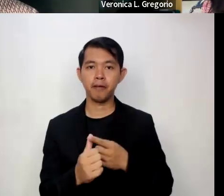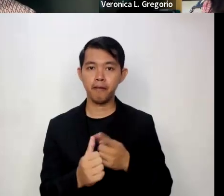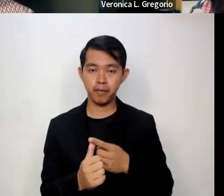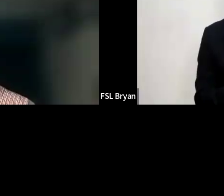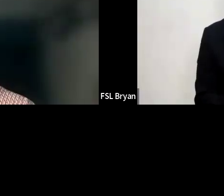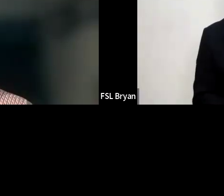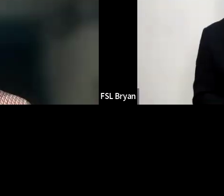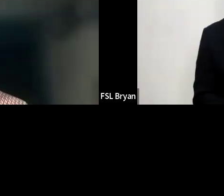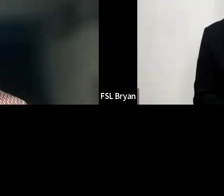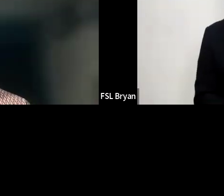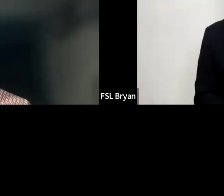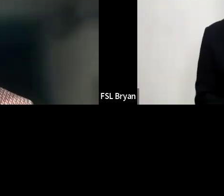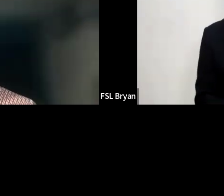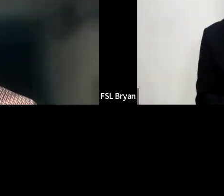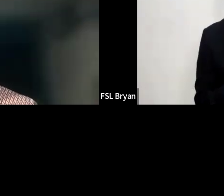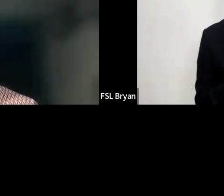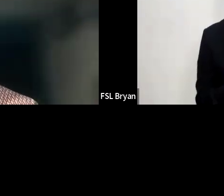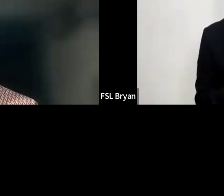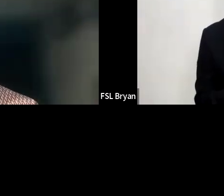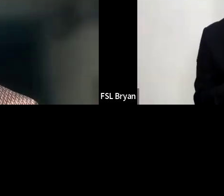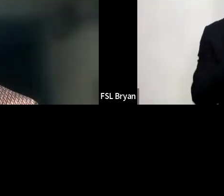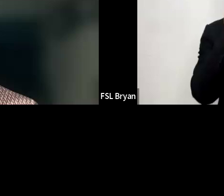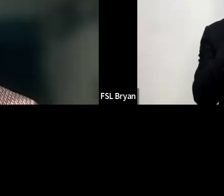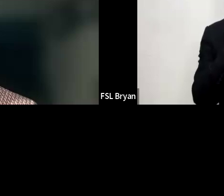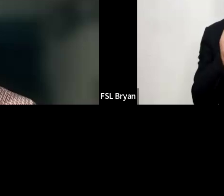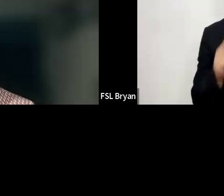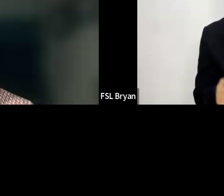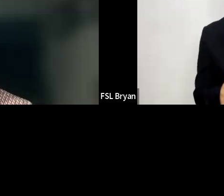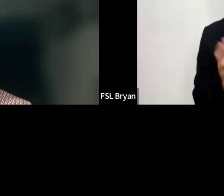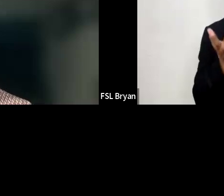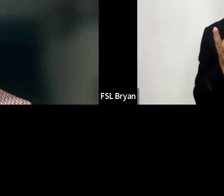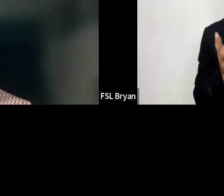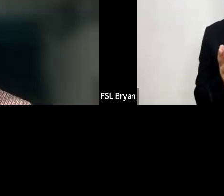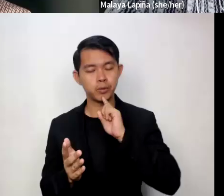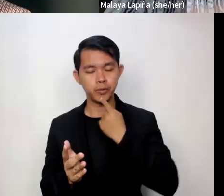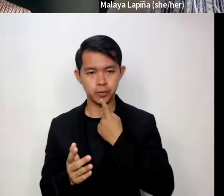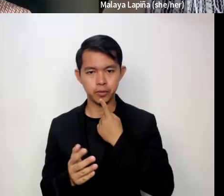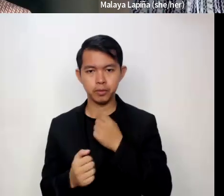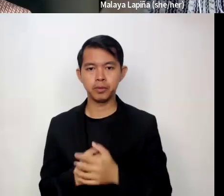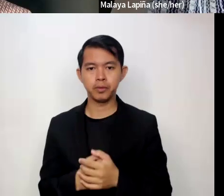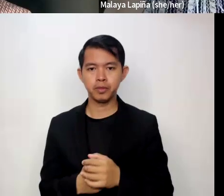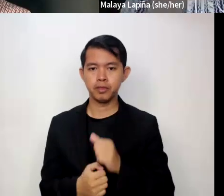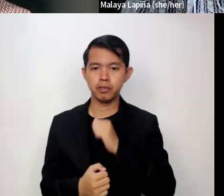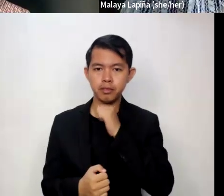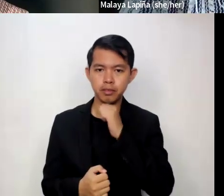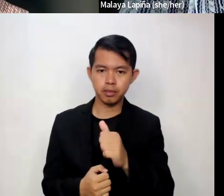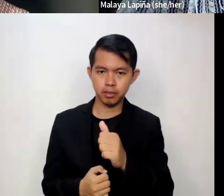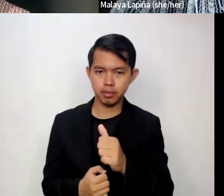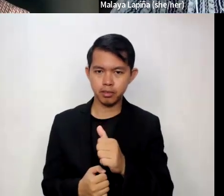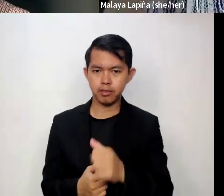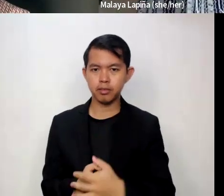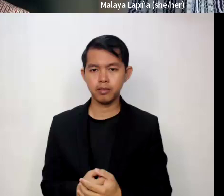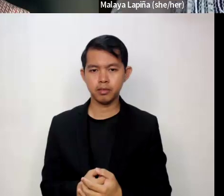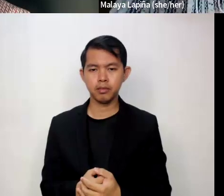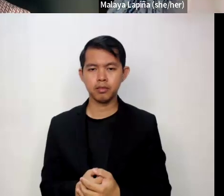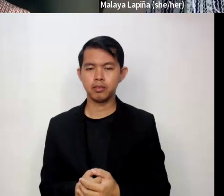mga academic institutions na seryoso ang usapin ng gender, no, na hindi ito basta lang for tokenistic purposes,